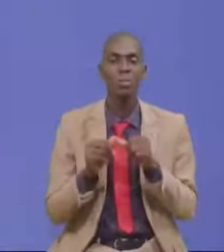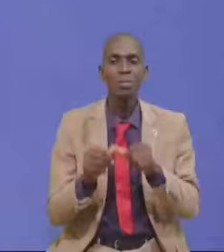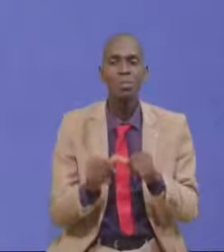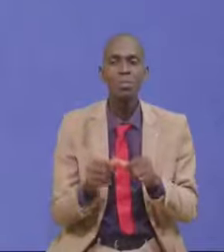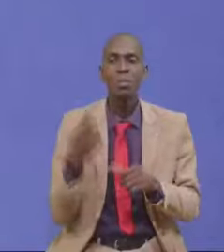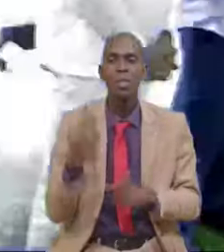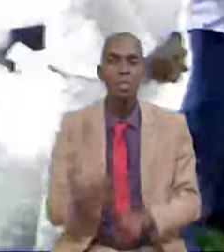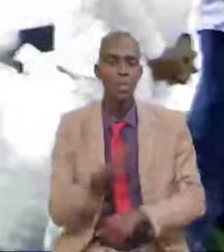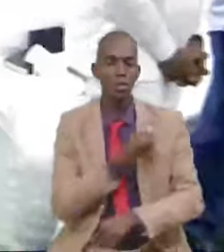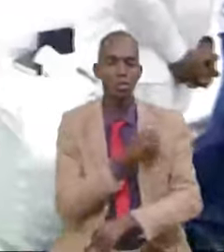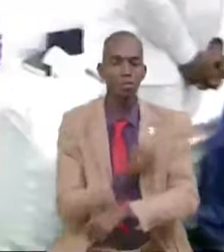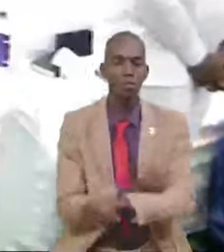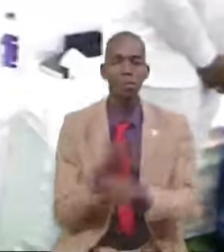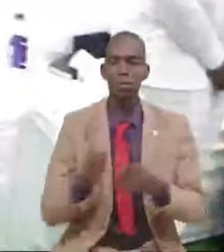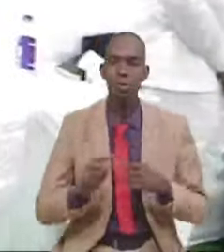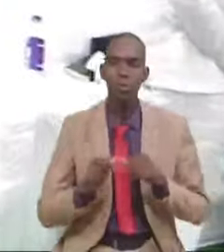continuer.